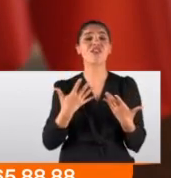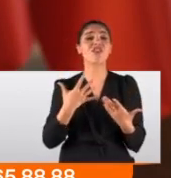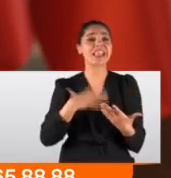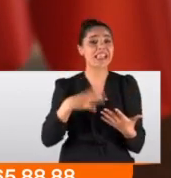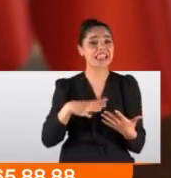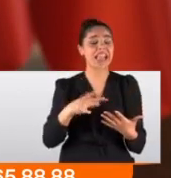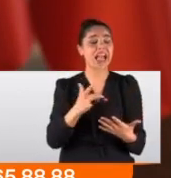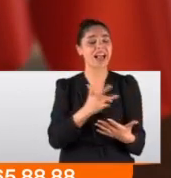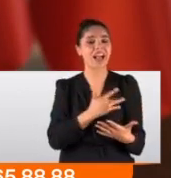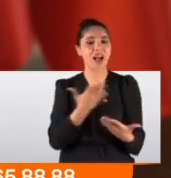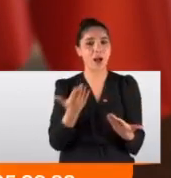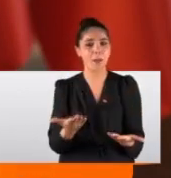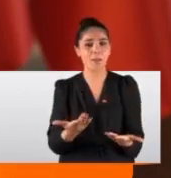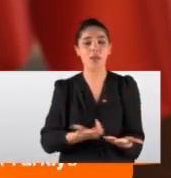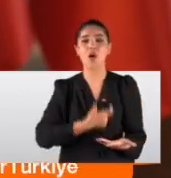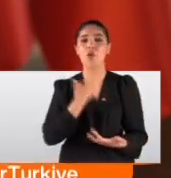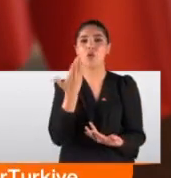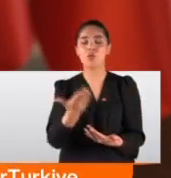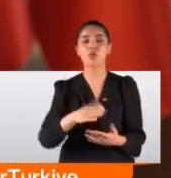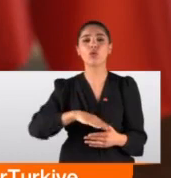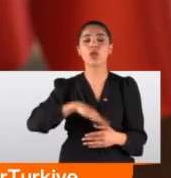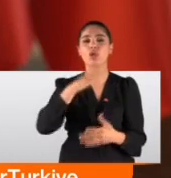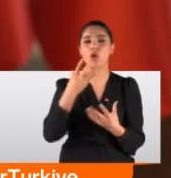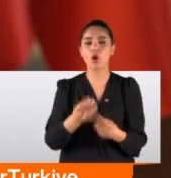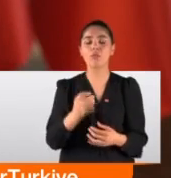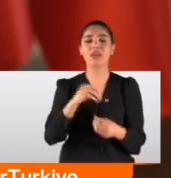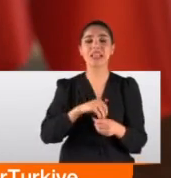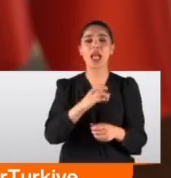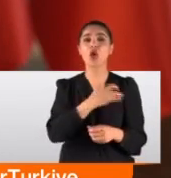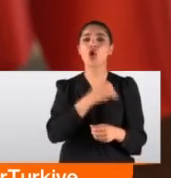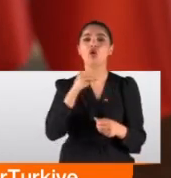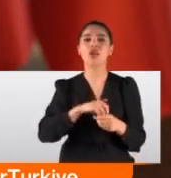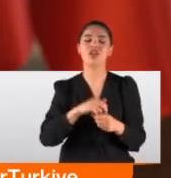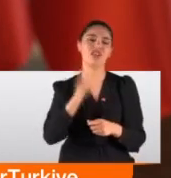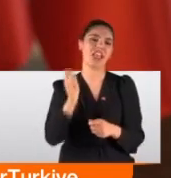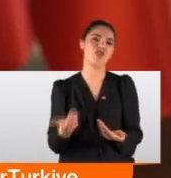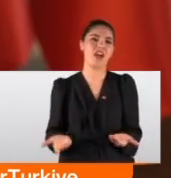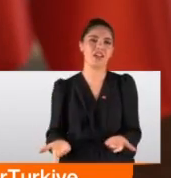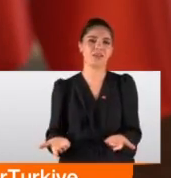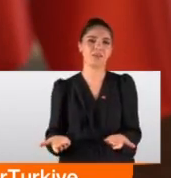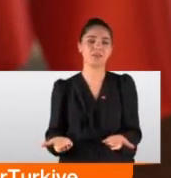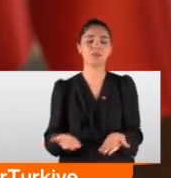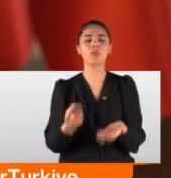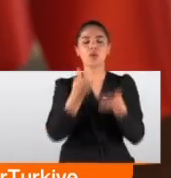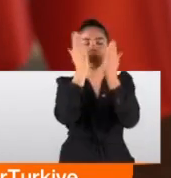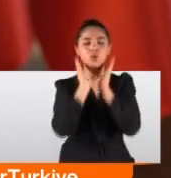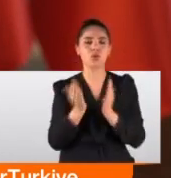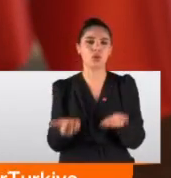isteyen kalpler, umutla dolmak isteyen gönüller için geçerlidir. Hamdolsun,